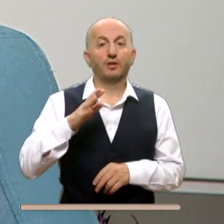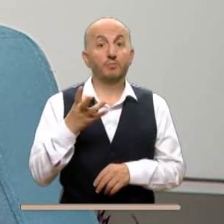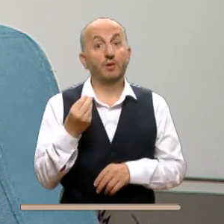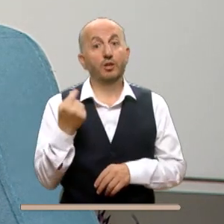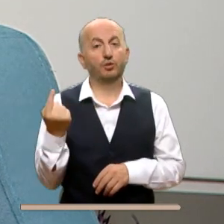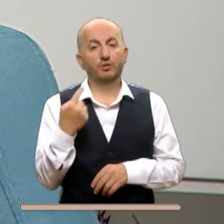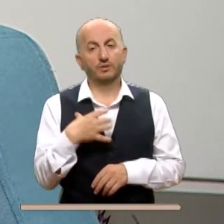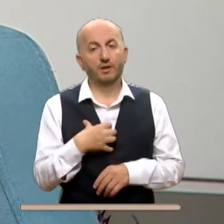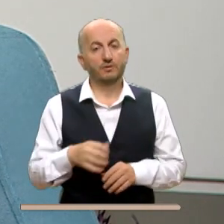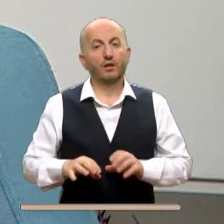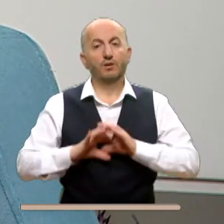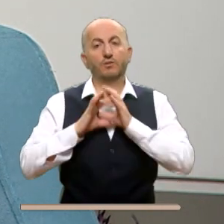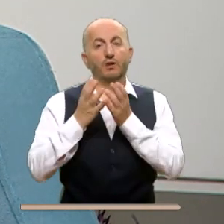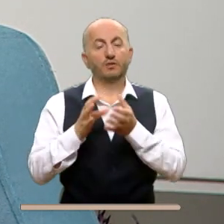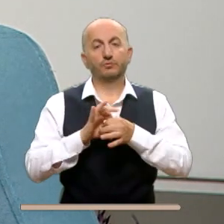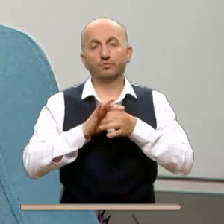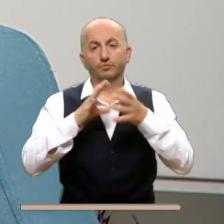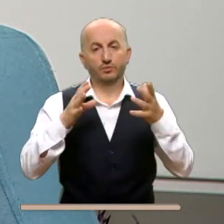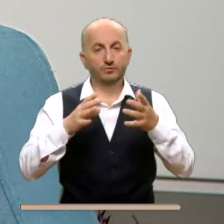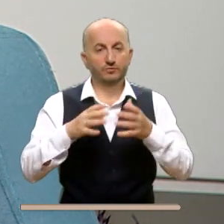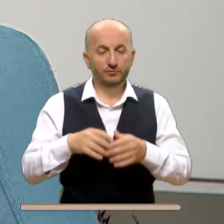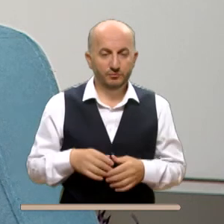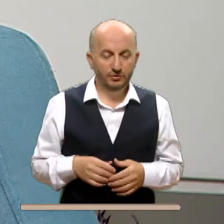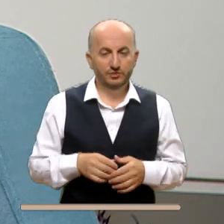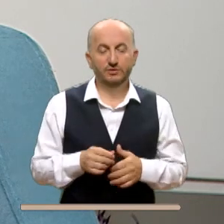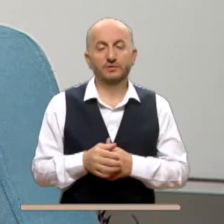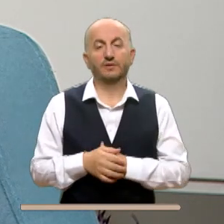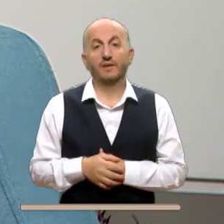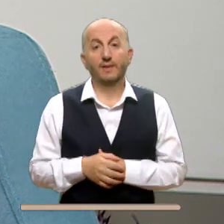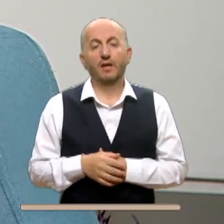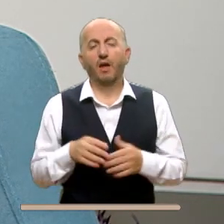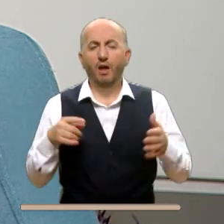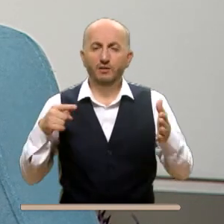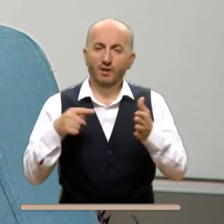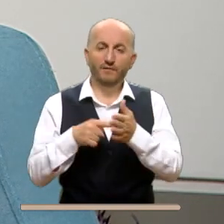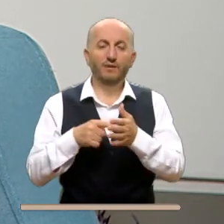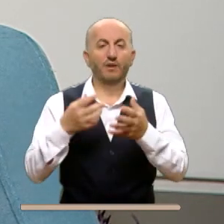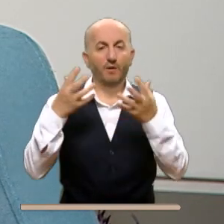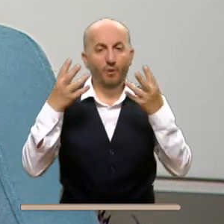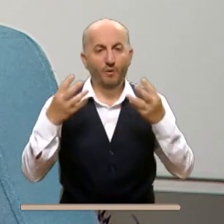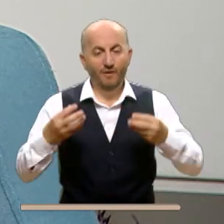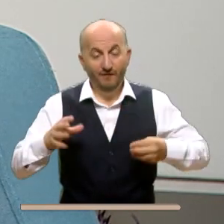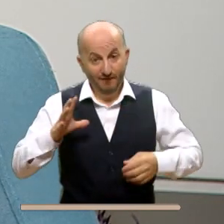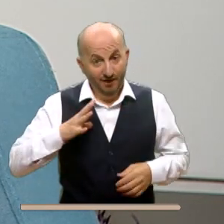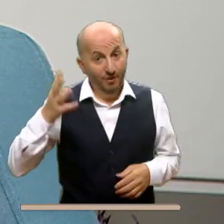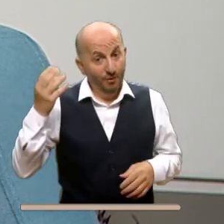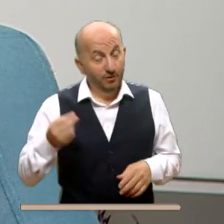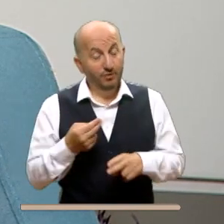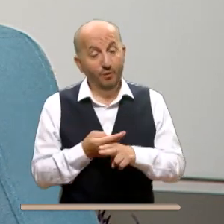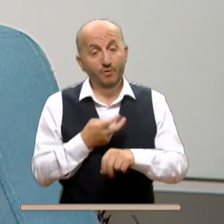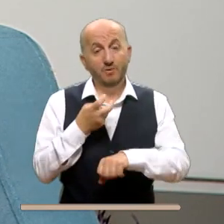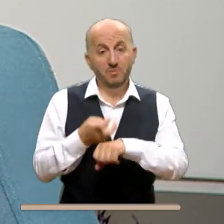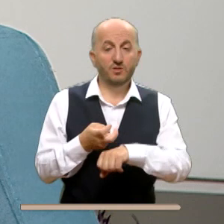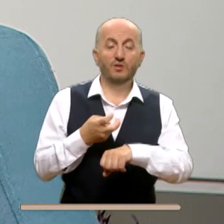şeyi kendi dünyasında halletmiş, karakteri, şahsiyeti oturmuş, idealleri, hedefleri oturmuş. Örnek başarılı